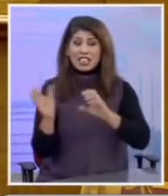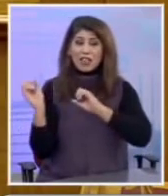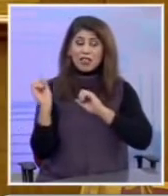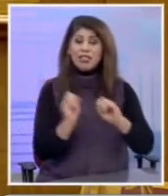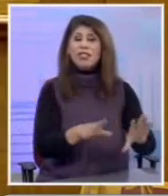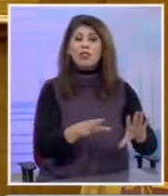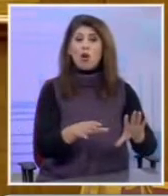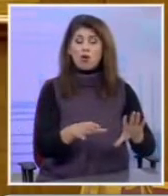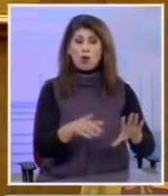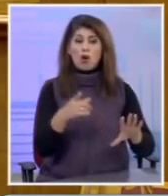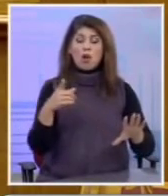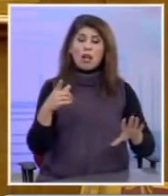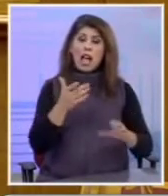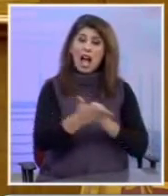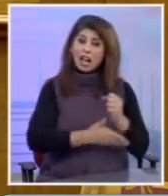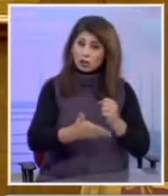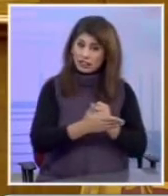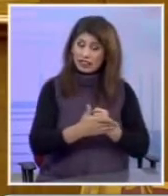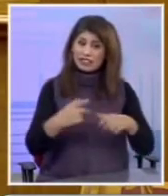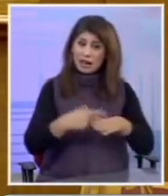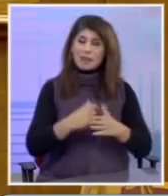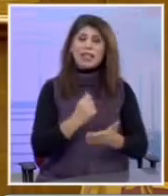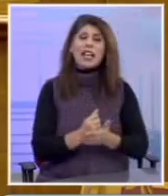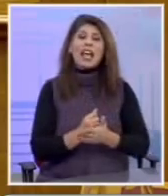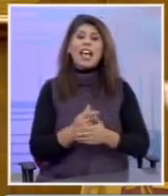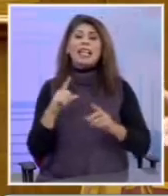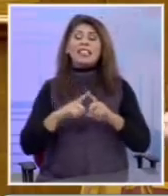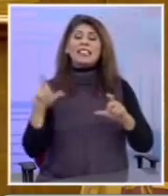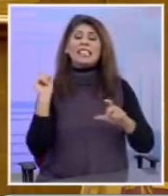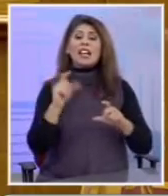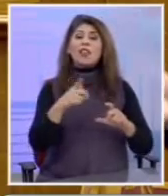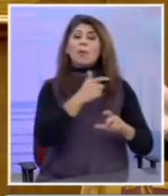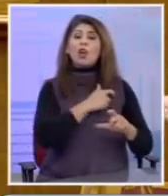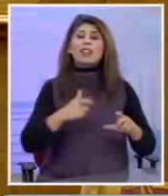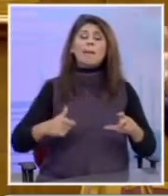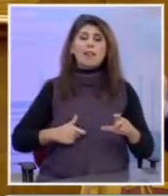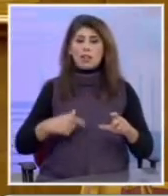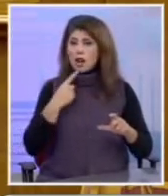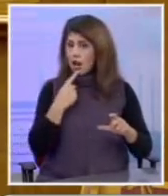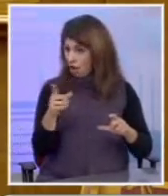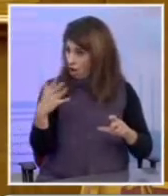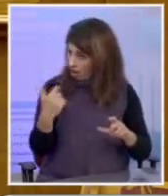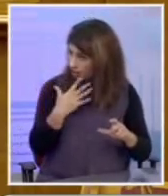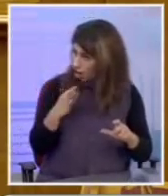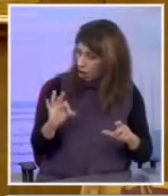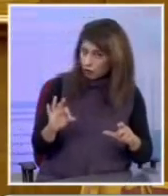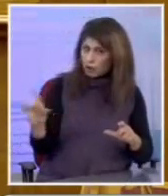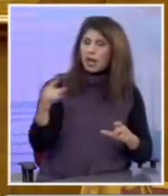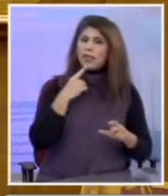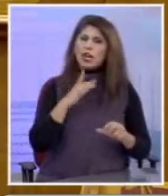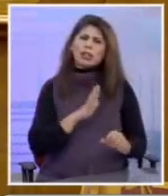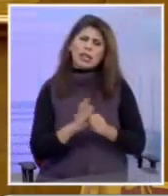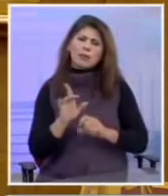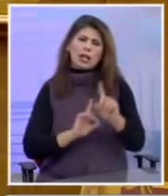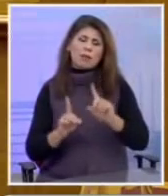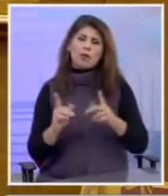Ταχυδρομικού Ταμιευτηρίου, του ΤΑΦ-ΤΑΦ. Και λέω έχετε λόγους, δεν υπενήσωμαι ότι καλύπτεται κάποιους